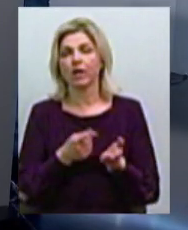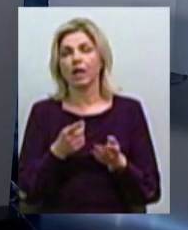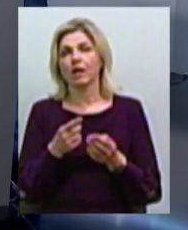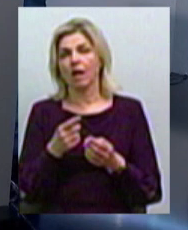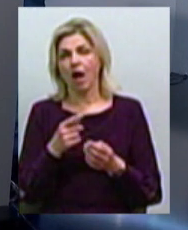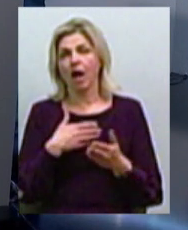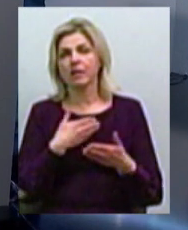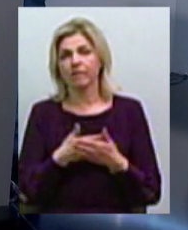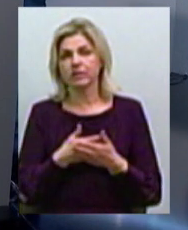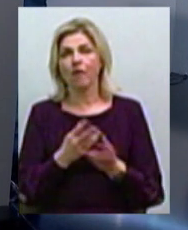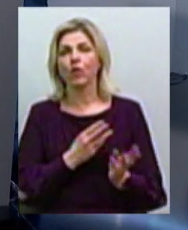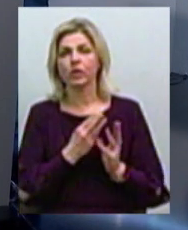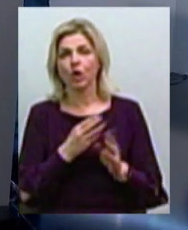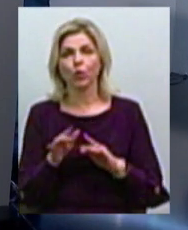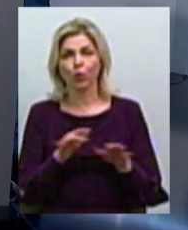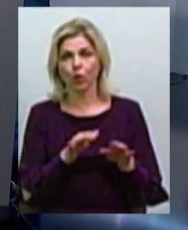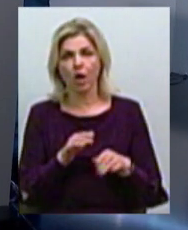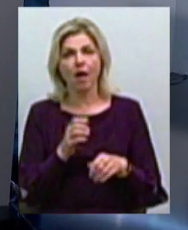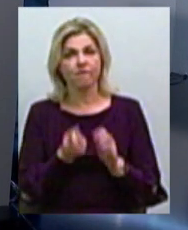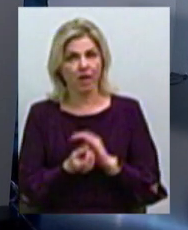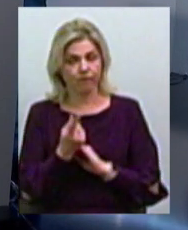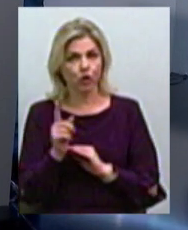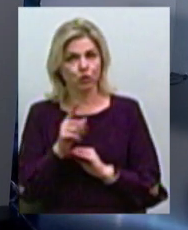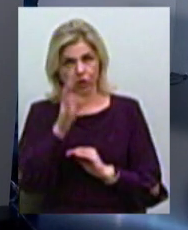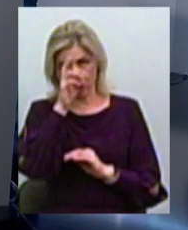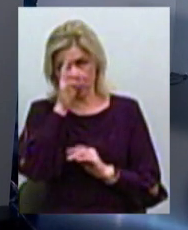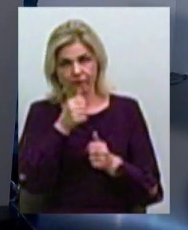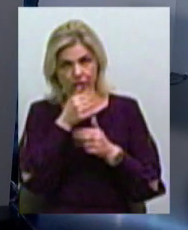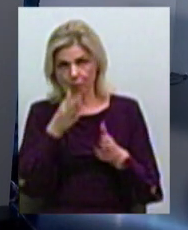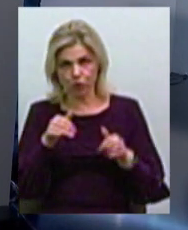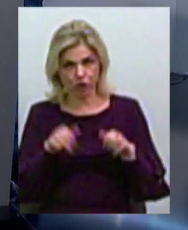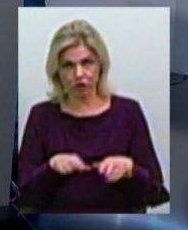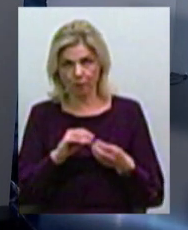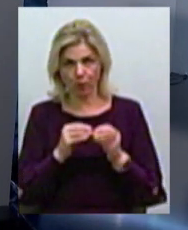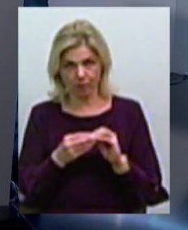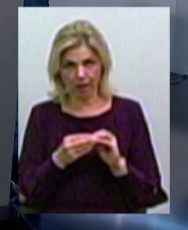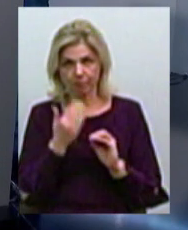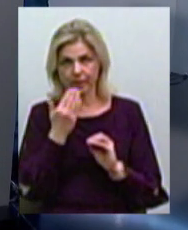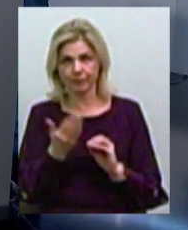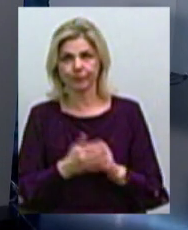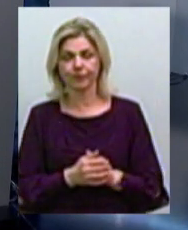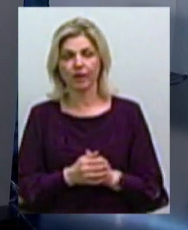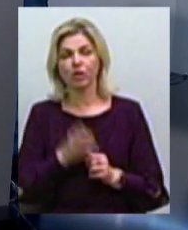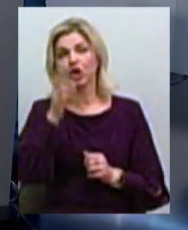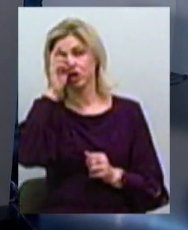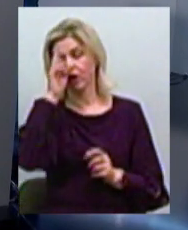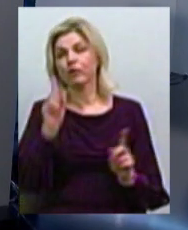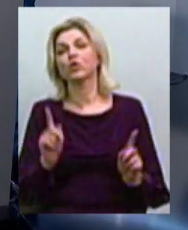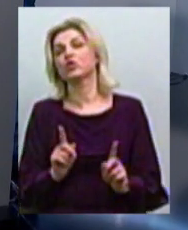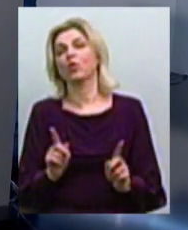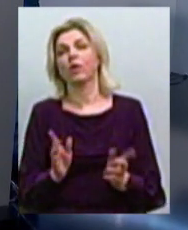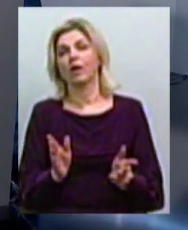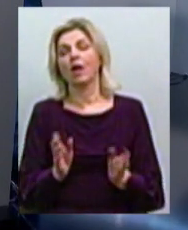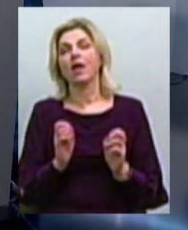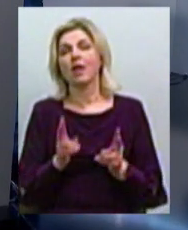руху? Виявляється, що держава не може вирішувати проблеми? Держава. Що є держава? Держава